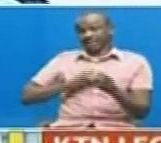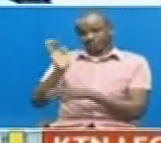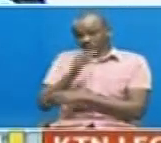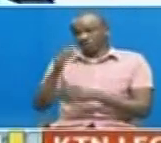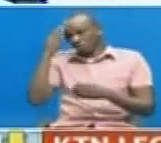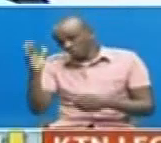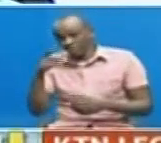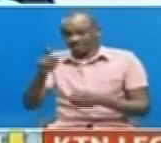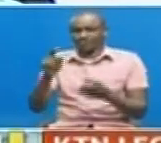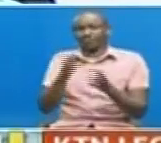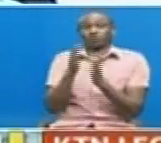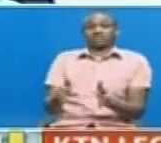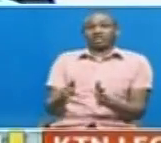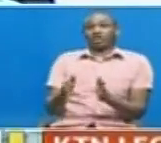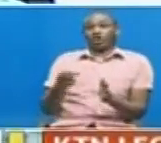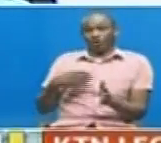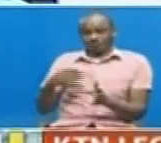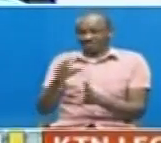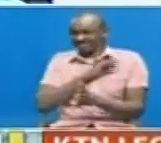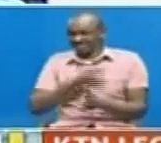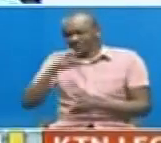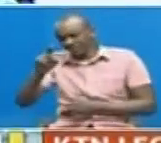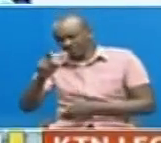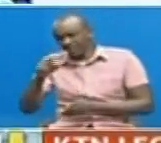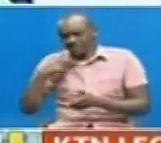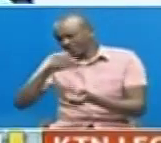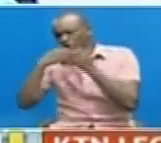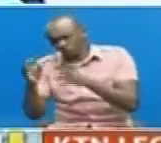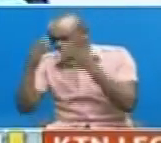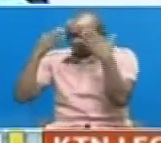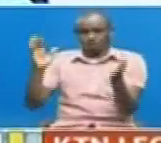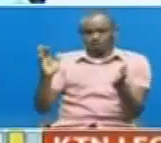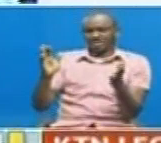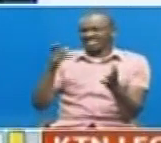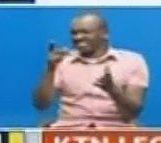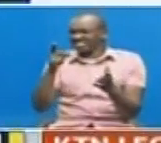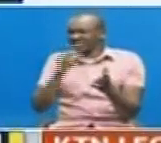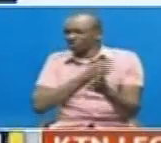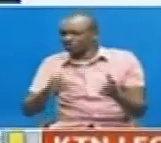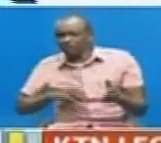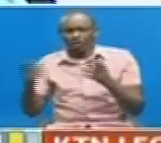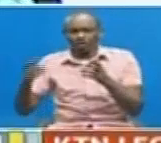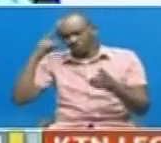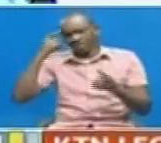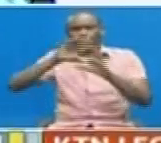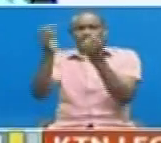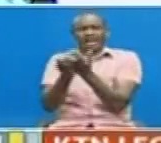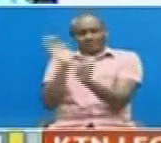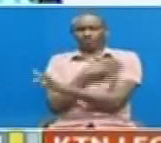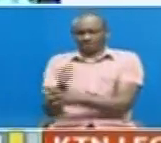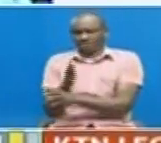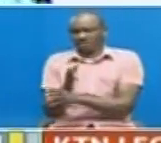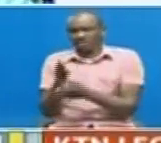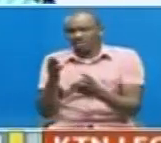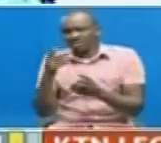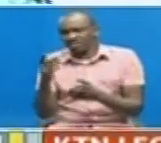asijua kama Bahati ni msanii mm-hmm. wa muziki wa injili ukisikia mara nyingine unaweza kupotea. Yeah. Ukafikiri muziki wake ni secular sana. Yeah. Kibao